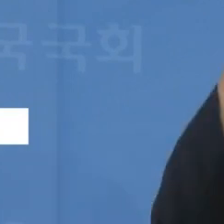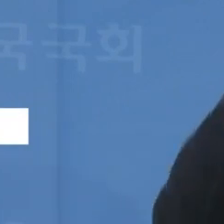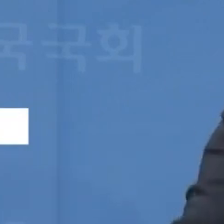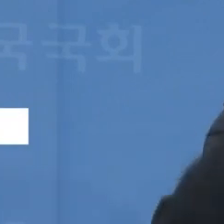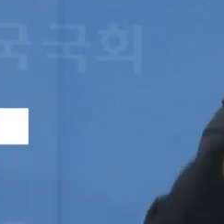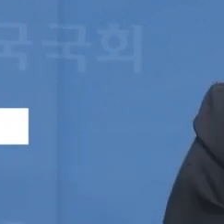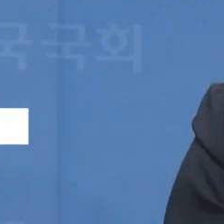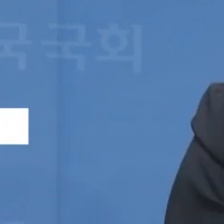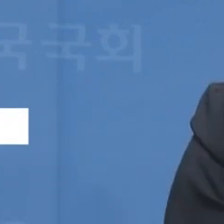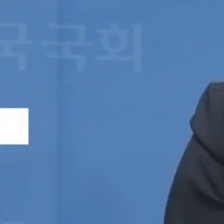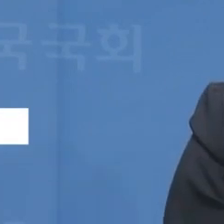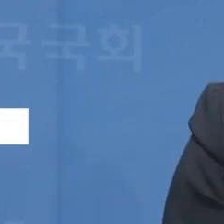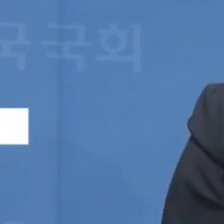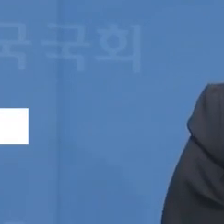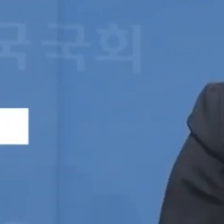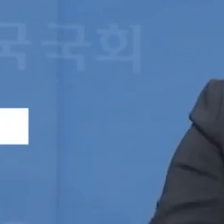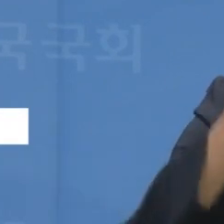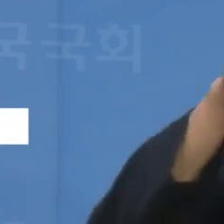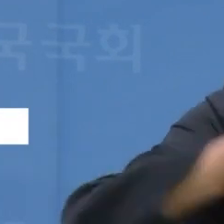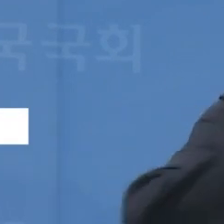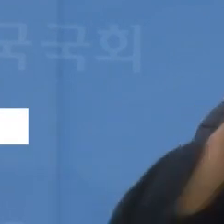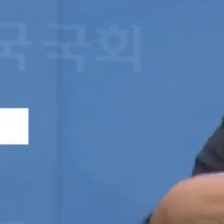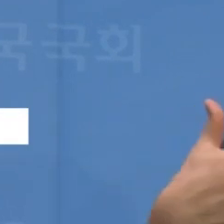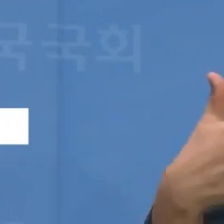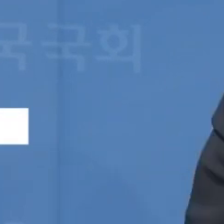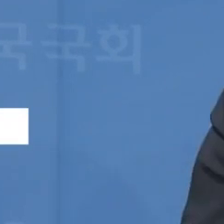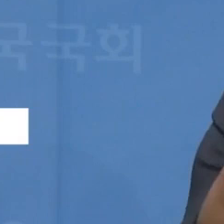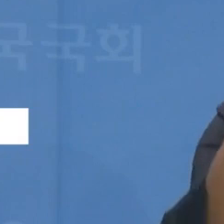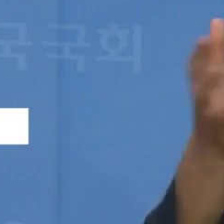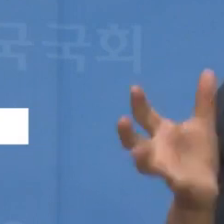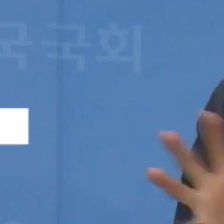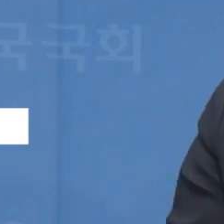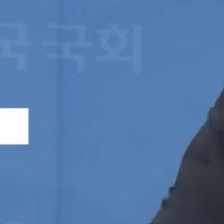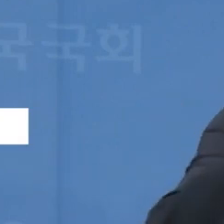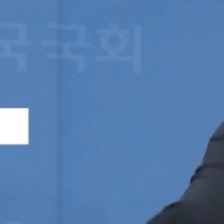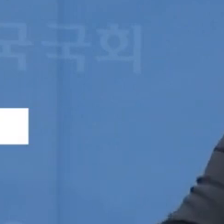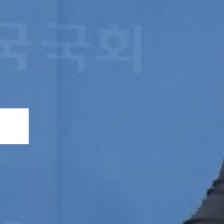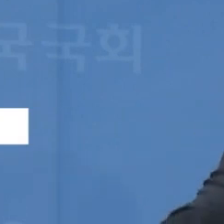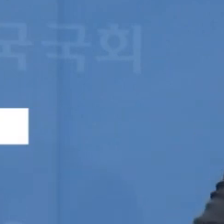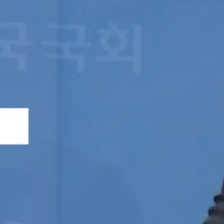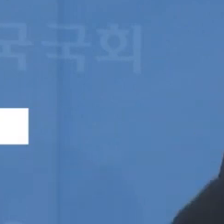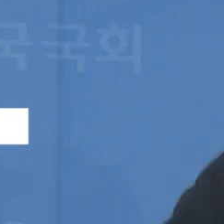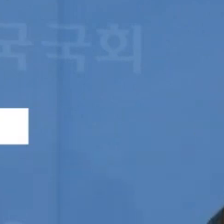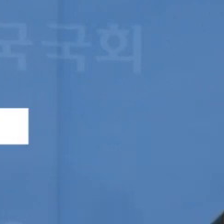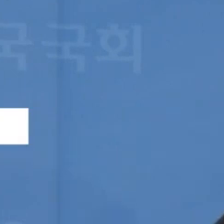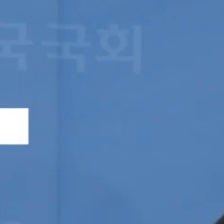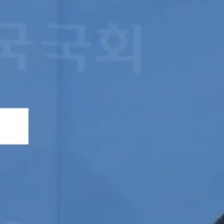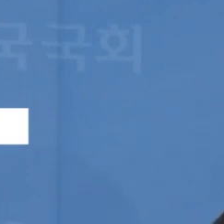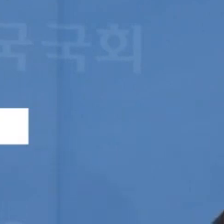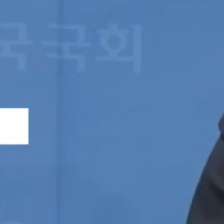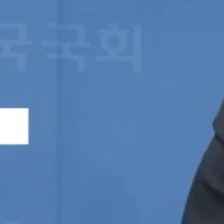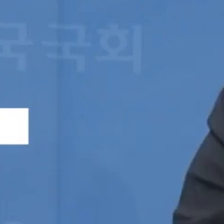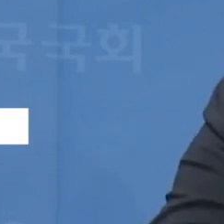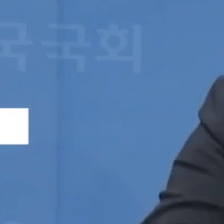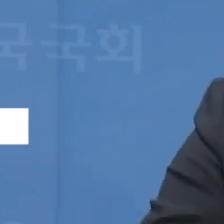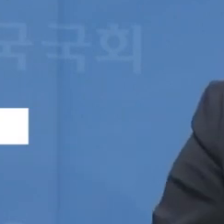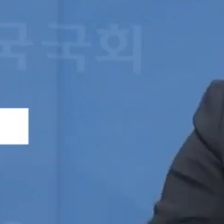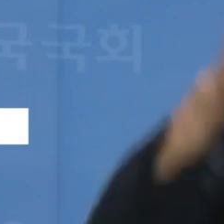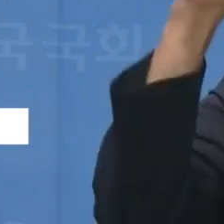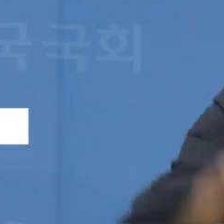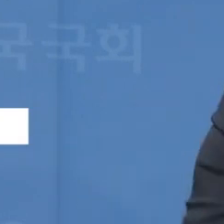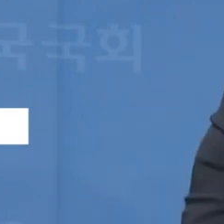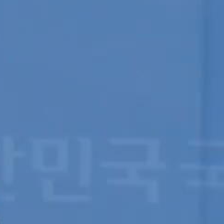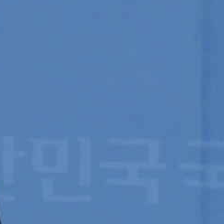인정해 주십시오. 내부 통질이라는 단어를 쓰면서 자유로운 의견을 표출하는 것을 막아세우신 당신께서 그 저주를